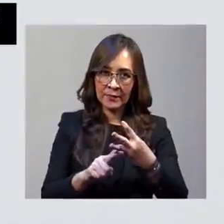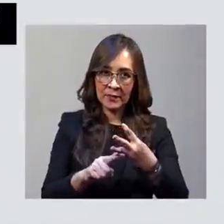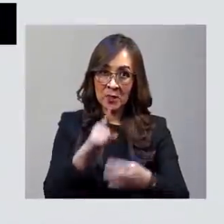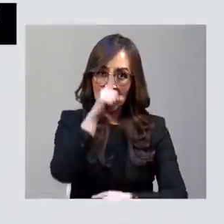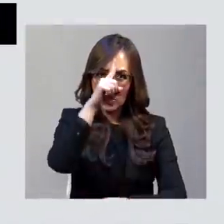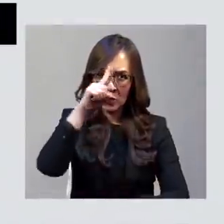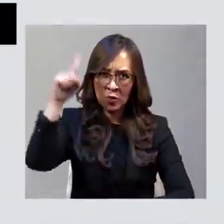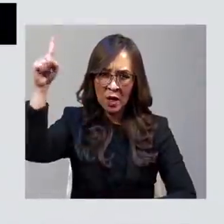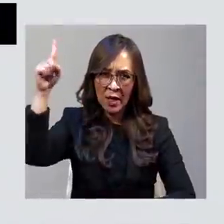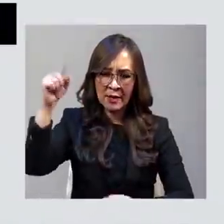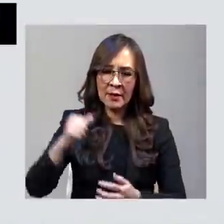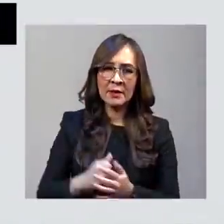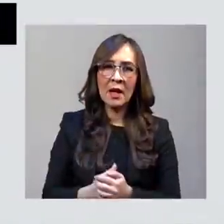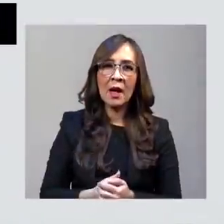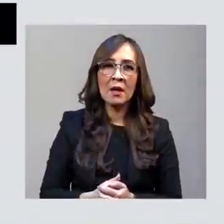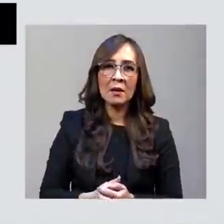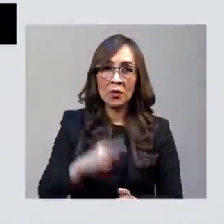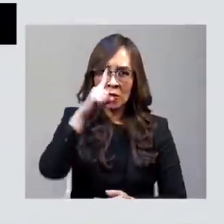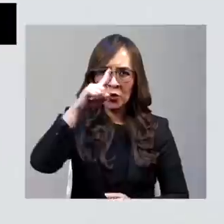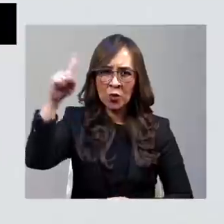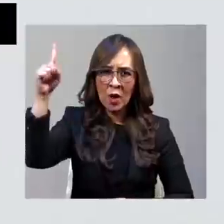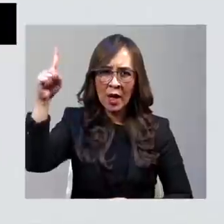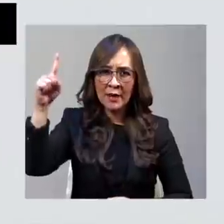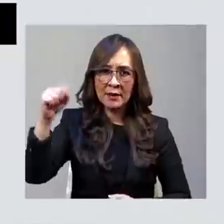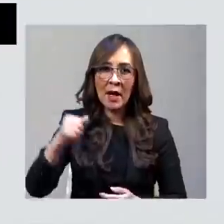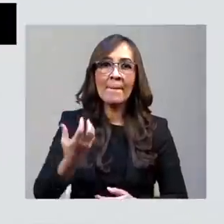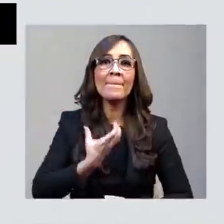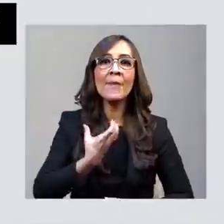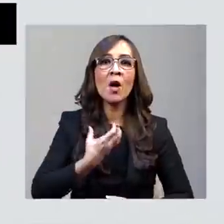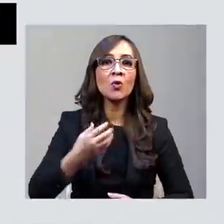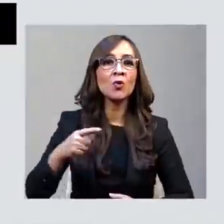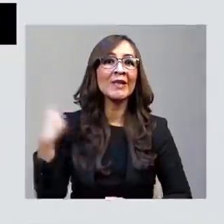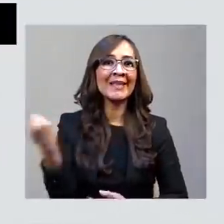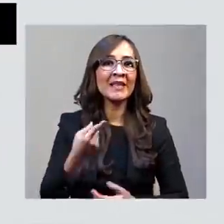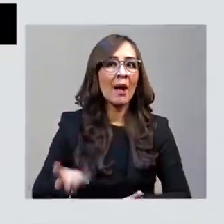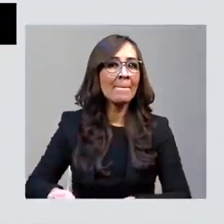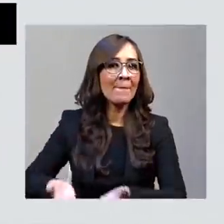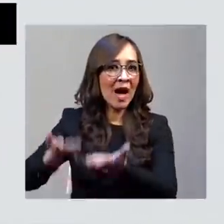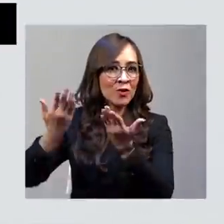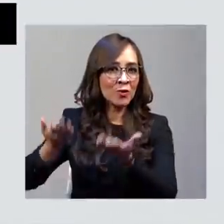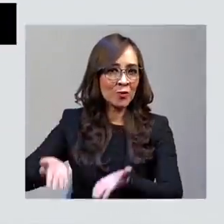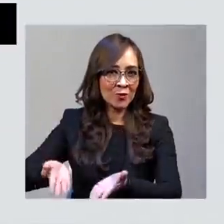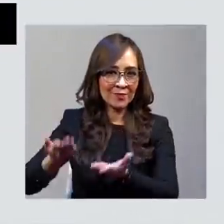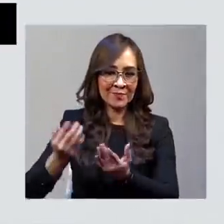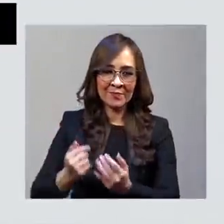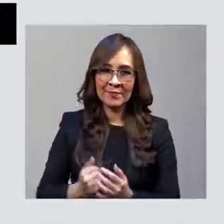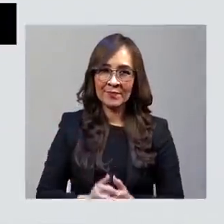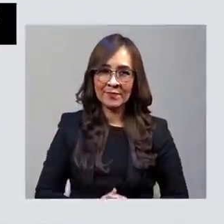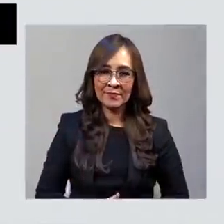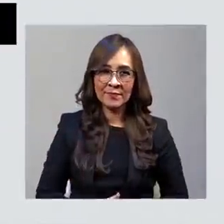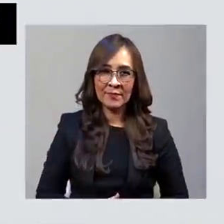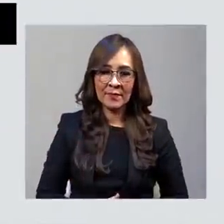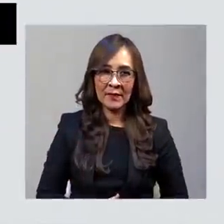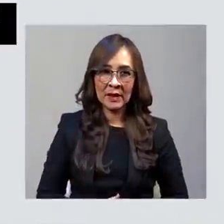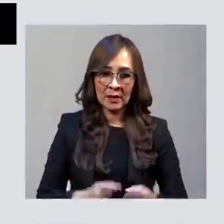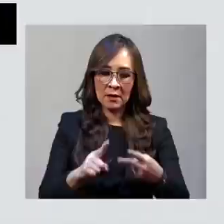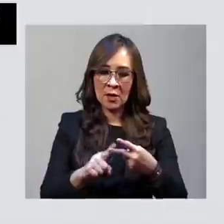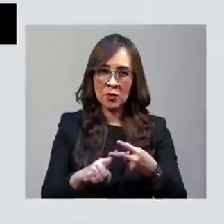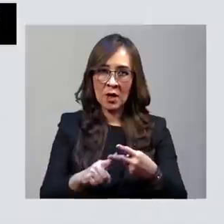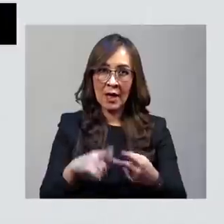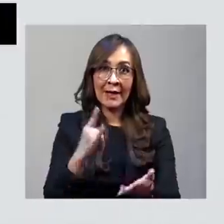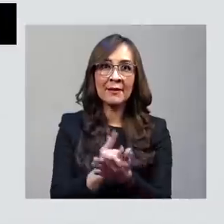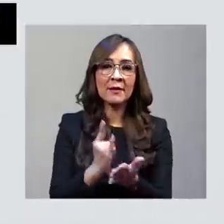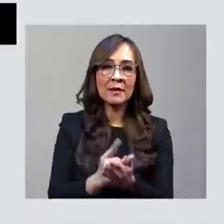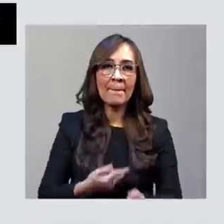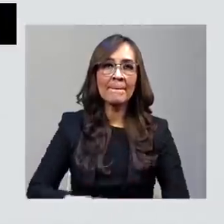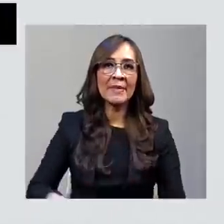progressive God. Allah yang mendorong pada kemajuan. Yang pertama, supaya kita dapat menikmati kehidupan yang indah. Yang kedua, supaya kita tetap dapat menjadi